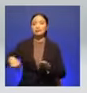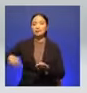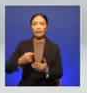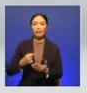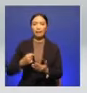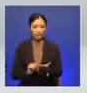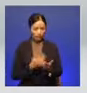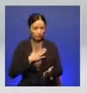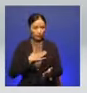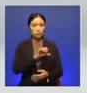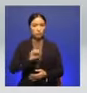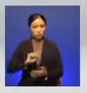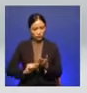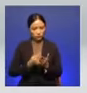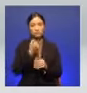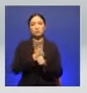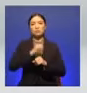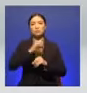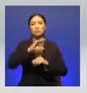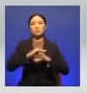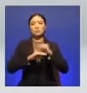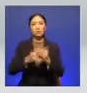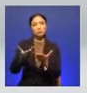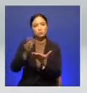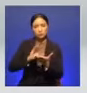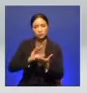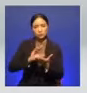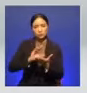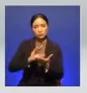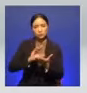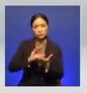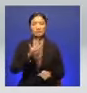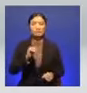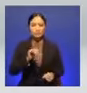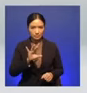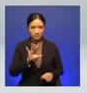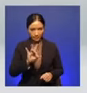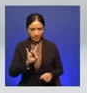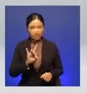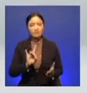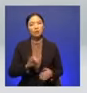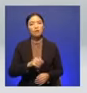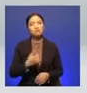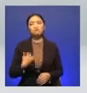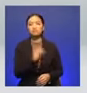ำโครงการนะครับจริงๆได้ทุนสสเนี่ยตั้งแต่ปี48ต้องเรียกว่าเป็นสำนักสร้างสรรค์โอกาสเนี่ยที่ให้โอกาสนะครับแล้วก็ทำ